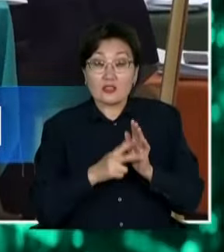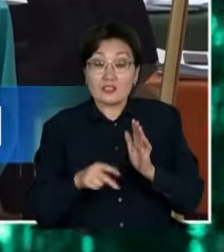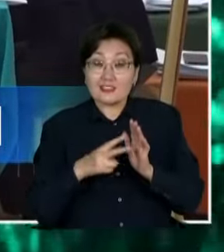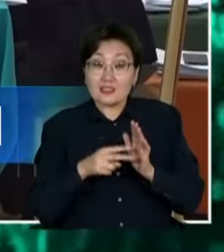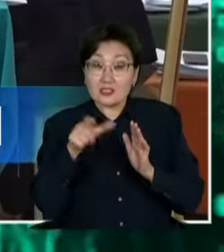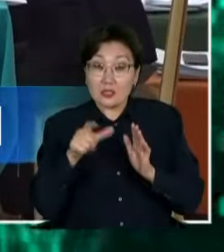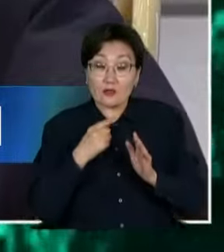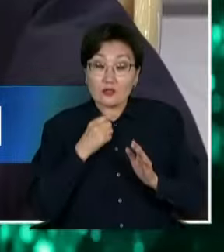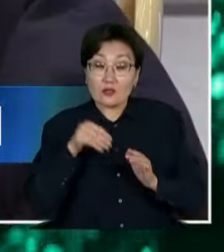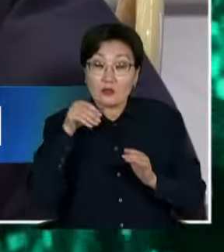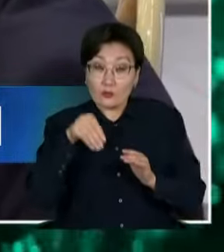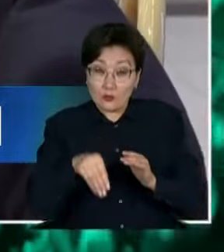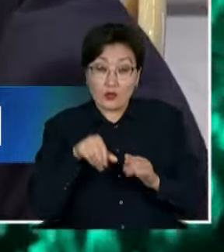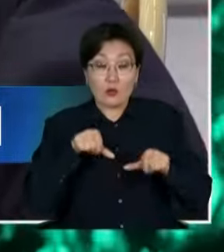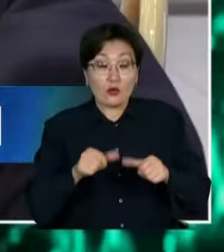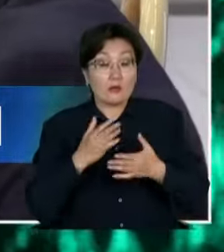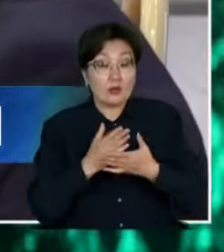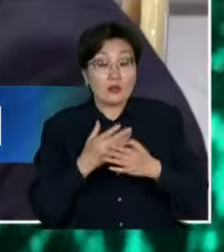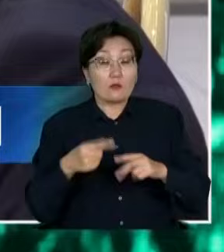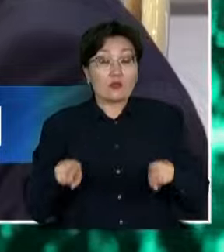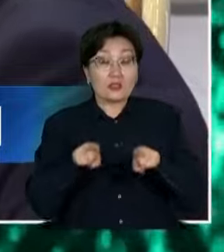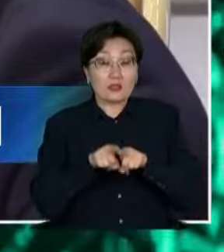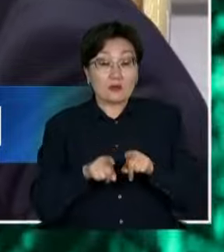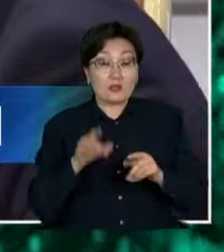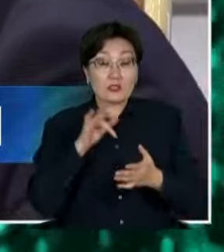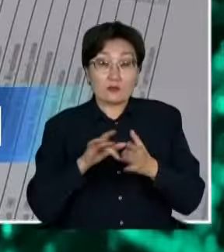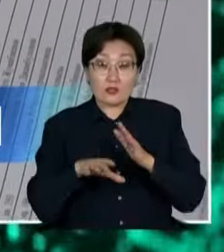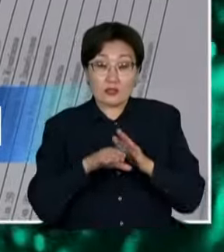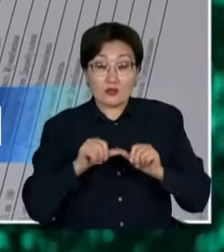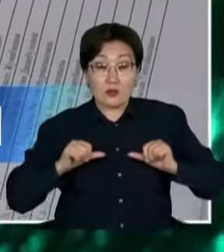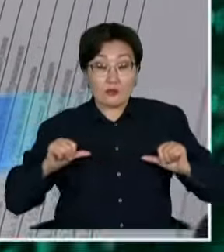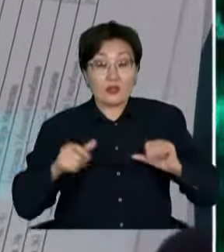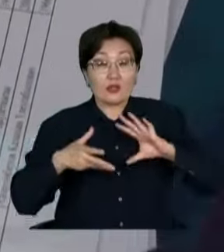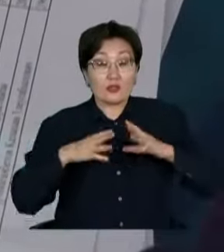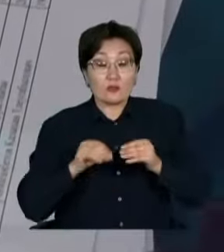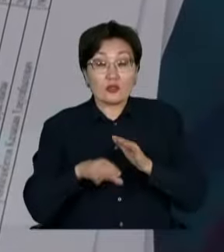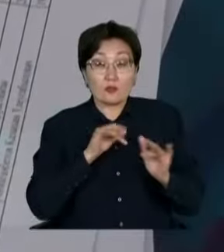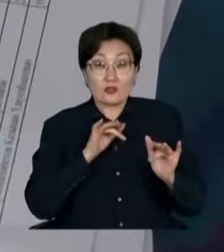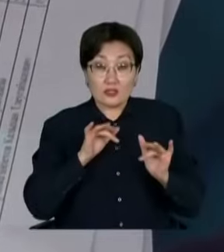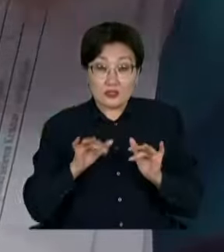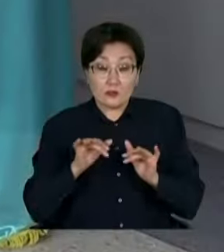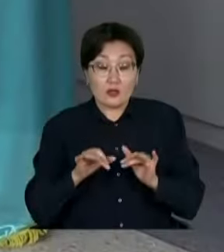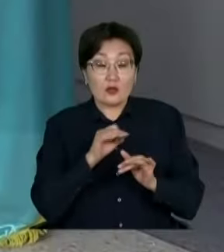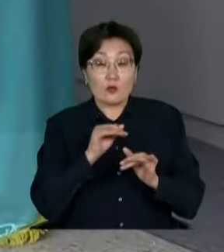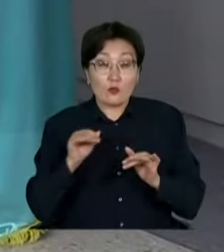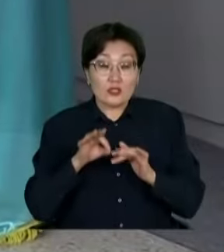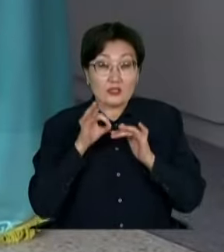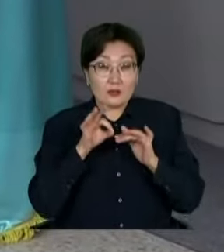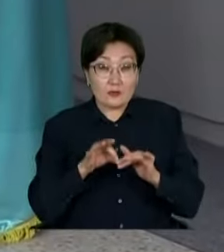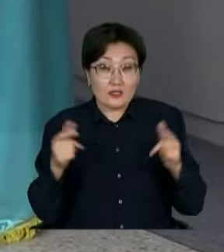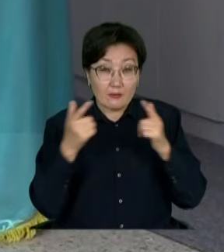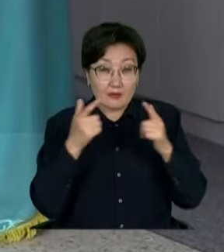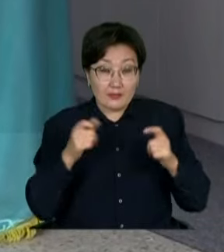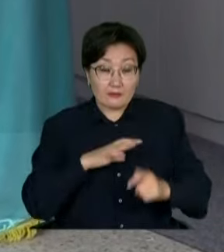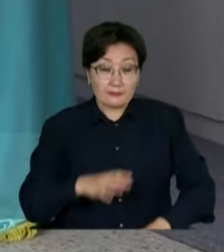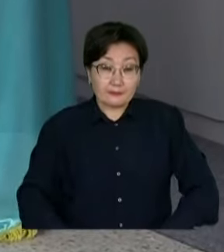12,284,487 адам дауыс беру құқығына ие болды. Осылайша орталық комиссия елімізде жалпыұлттық референдум ресми түрде өтті деп